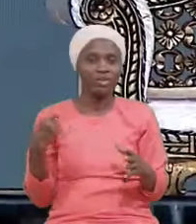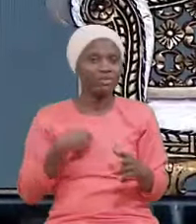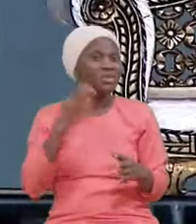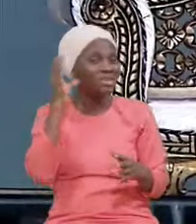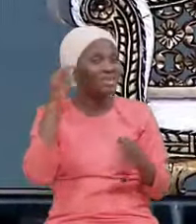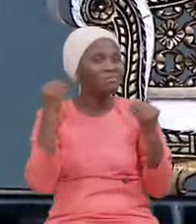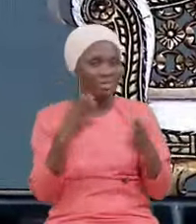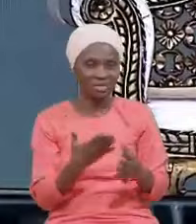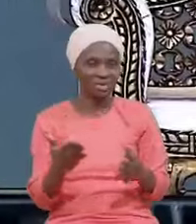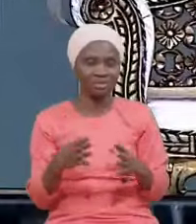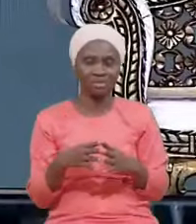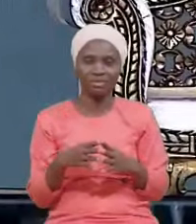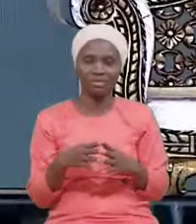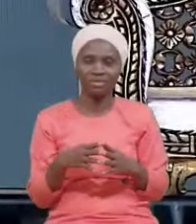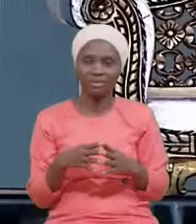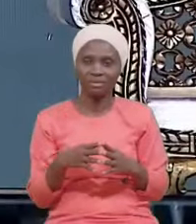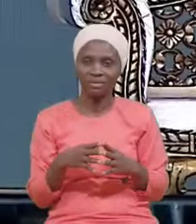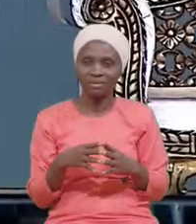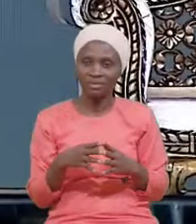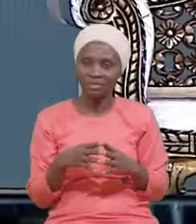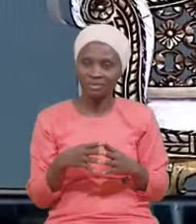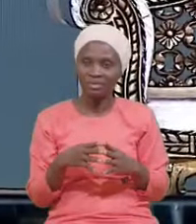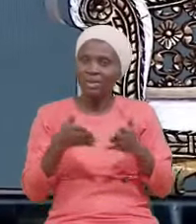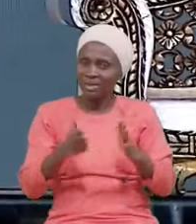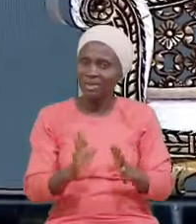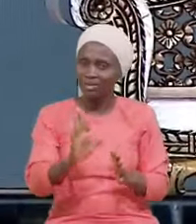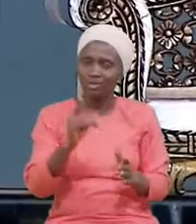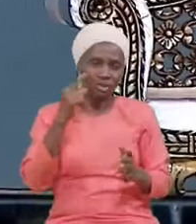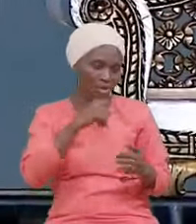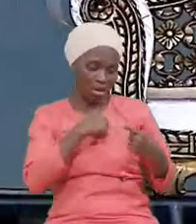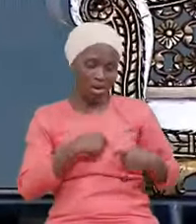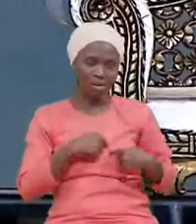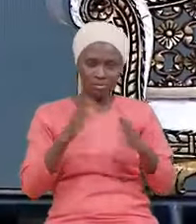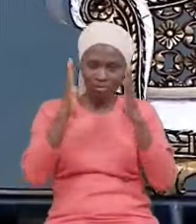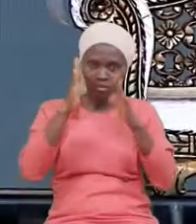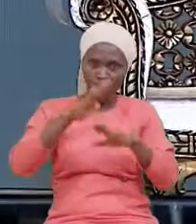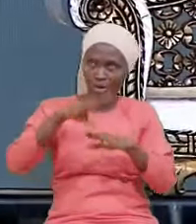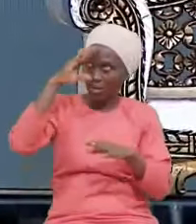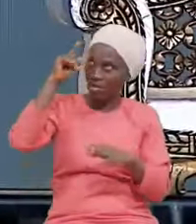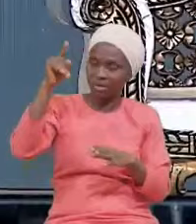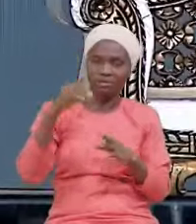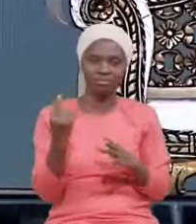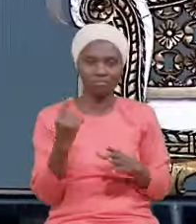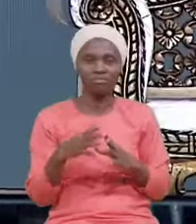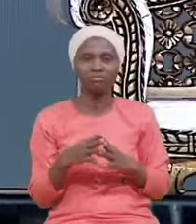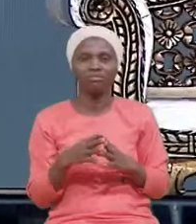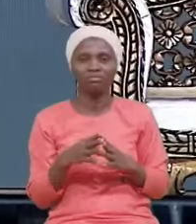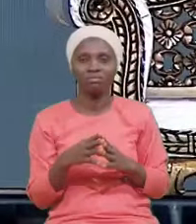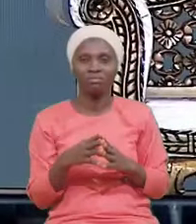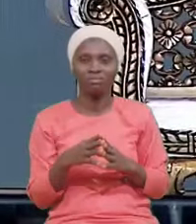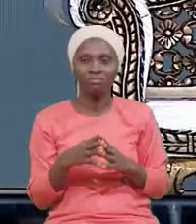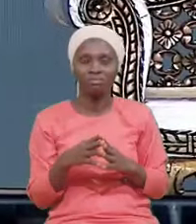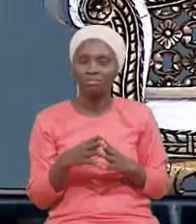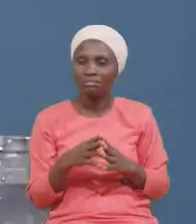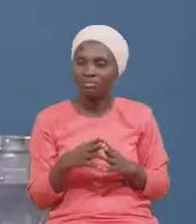things. మనం అనేకమైన వింటుంటాం. Unless your heart concentrates on him. మీ హృదయము ఆయన మీద కేంద్రీకరిస్తేనే